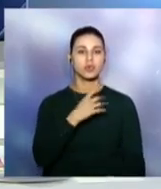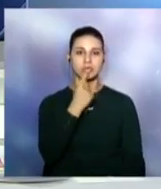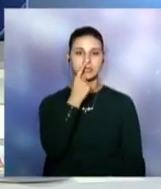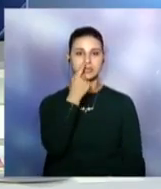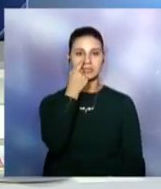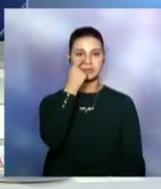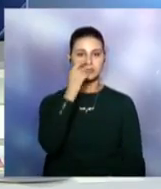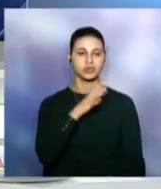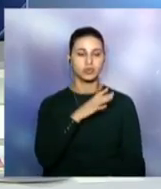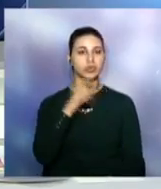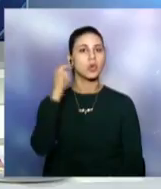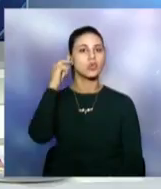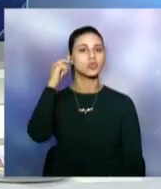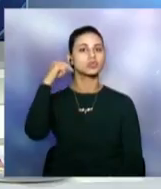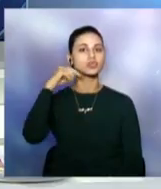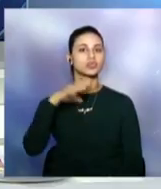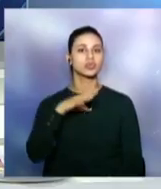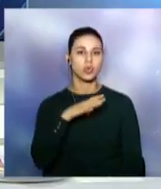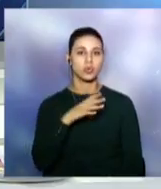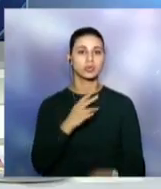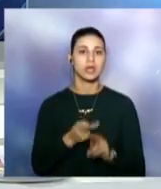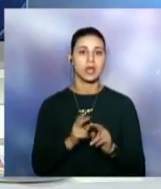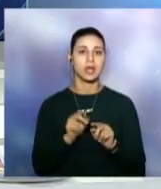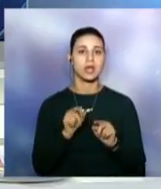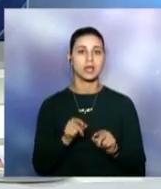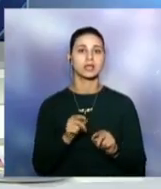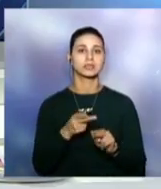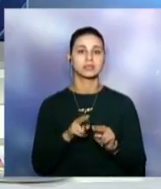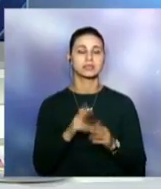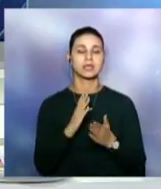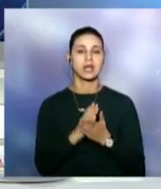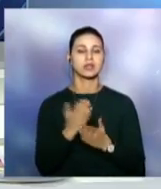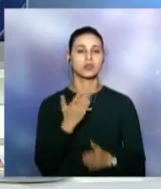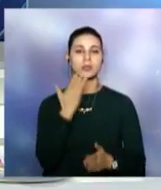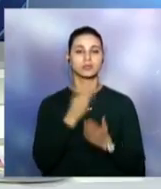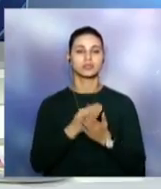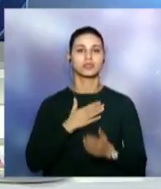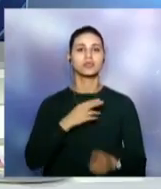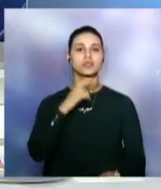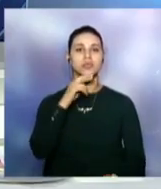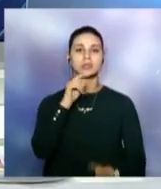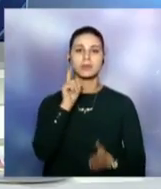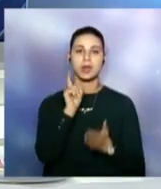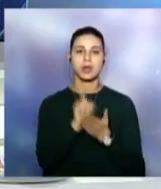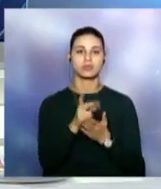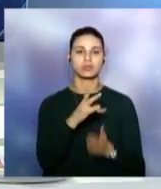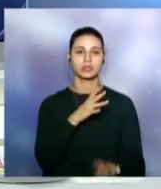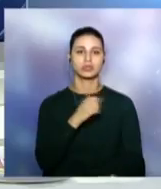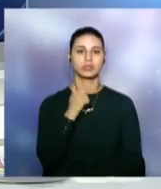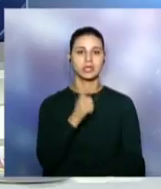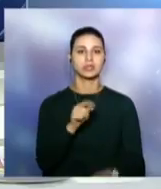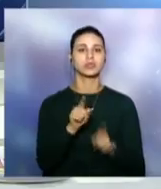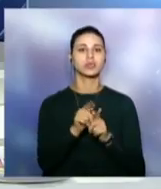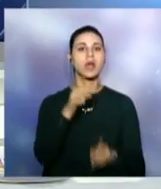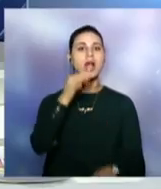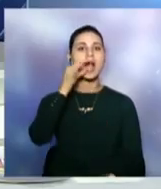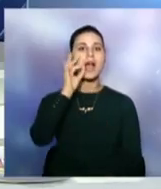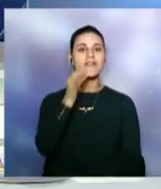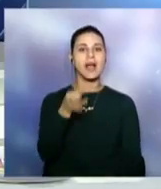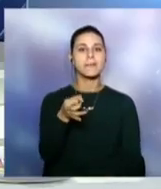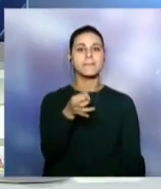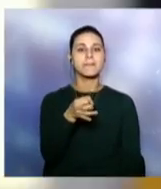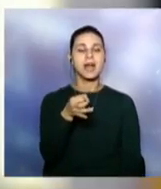ცხვირში ჰქონდა ბავშვს, ყურში ჰქონდა, ანუ ეს არის ის ელემენტები, რომელიც ჩვენგან ყურადღებას მოითხოვს. მათ შორის ყავის მარცვლები,